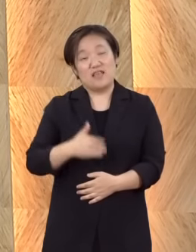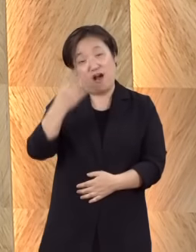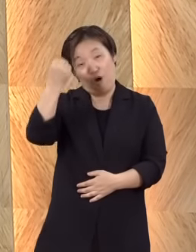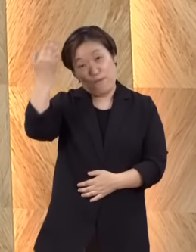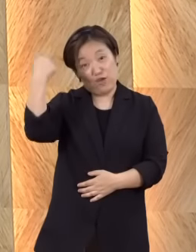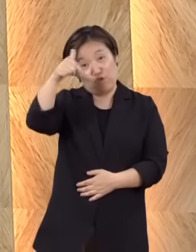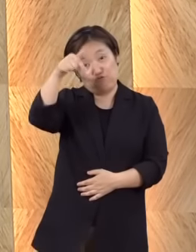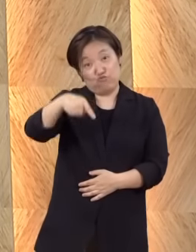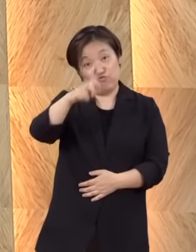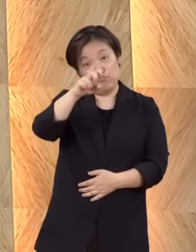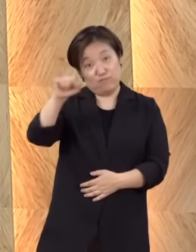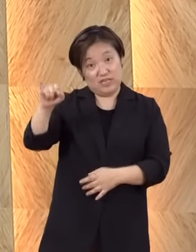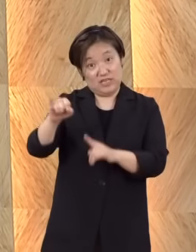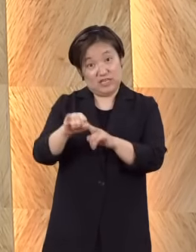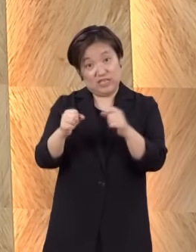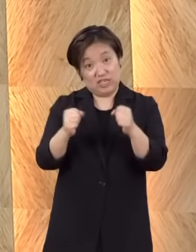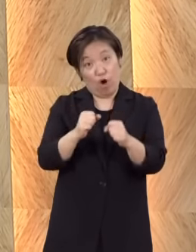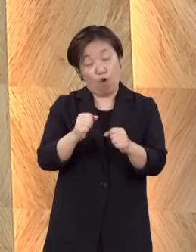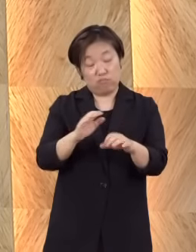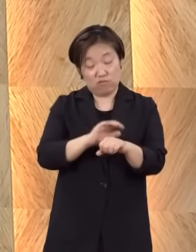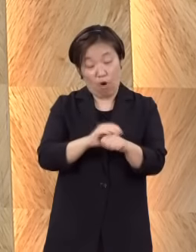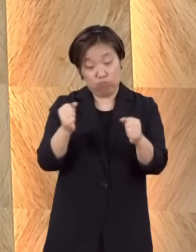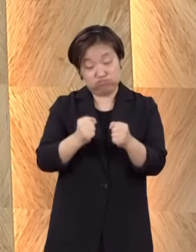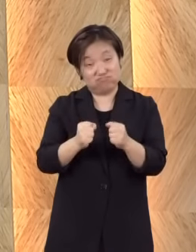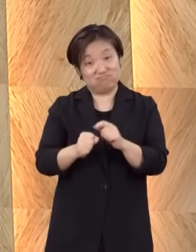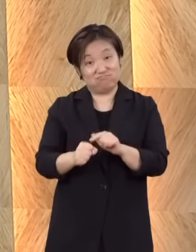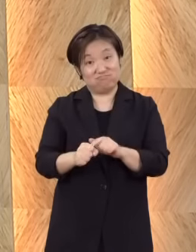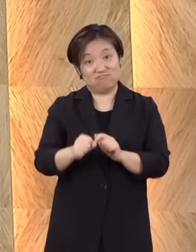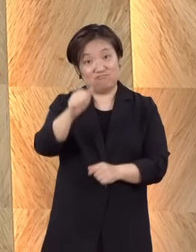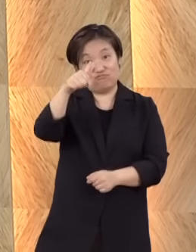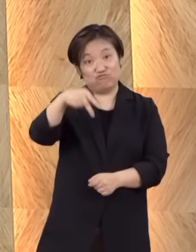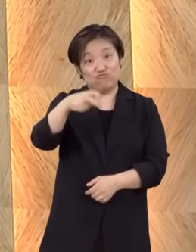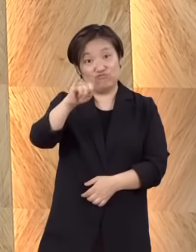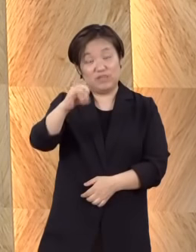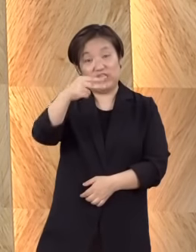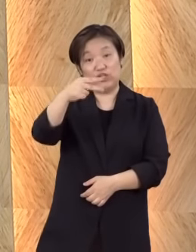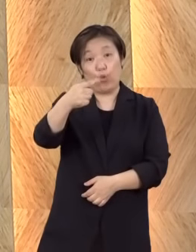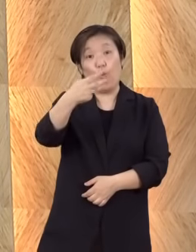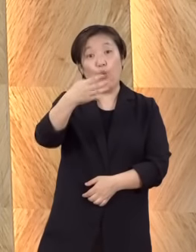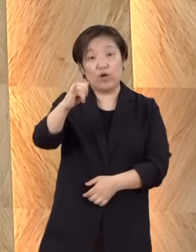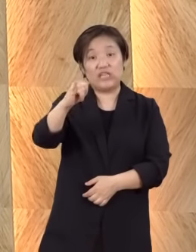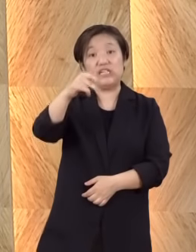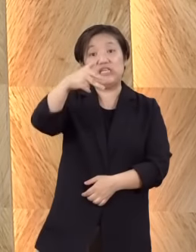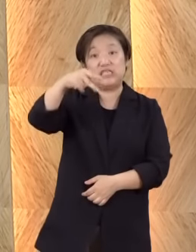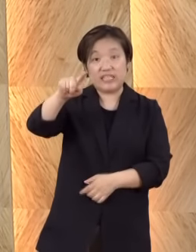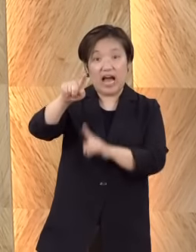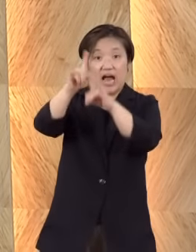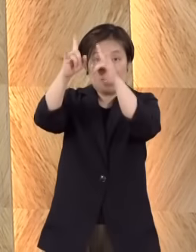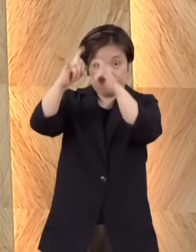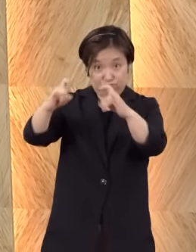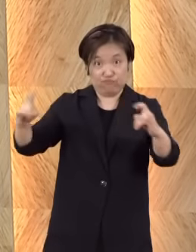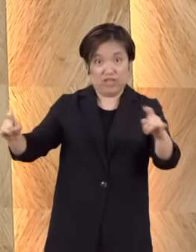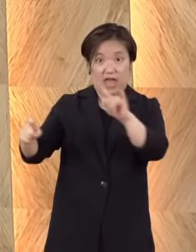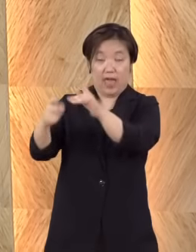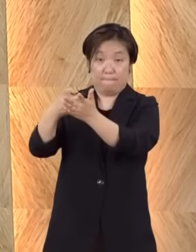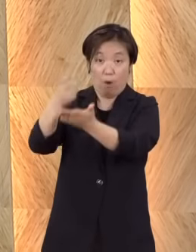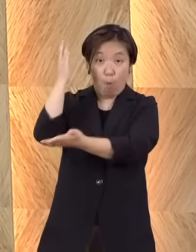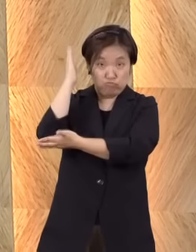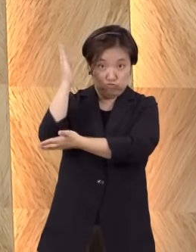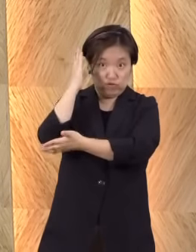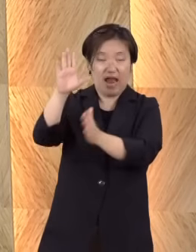경북 구미 도리사 도리사 법문을 갔는데요 그 도리사 어 이제 거사 님을